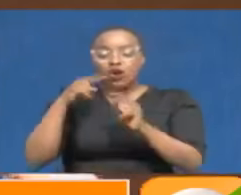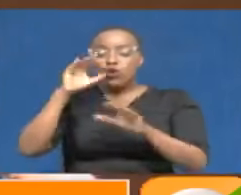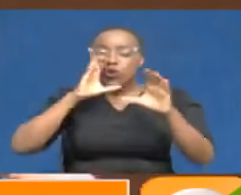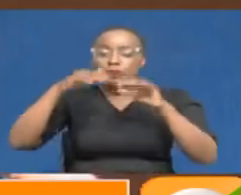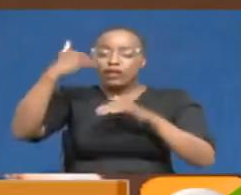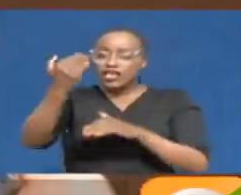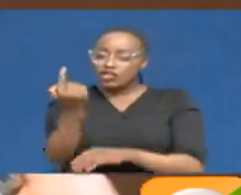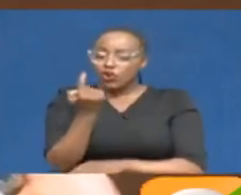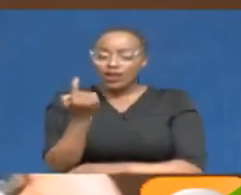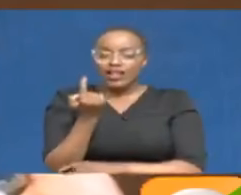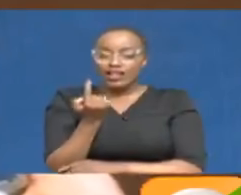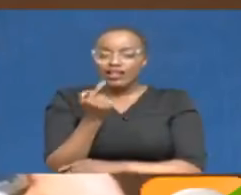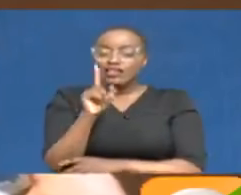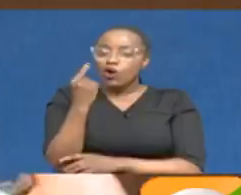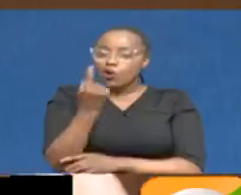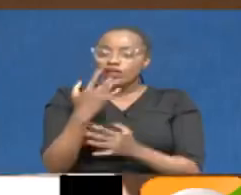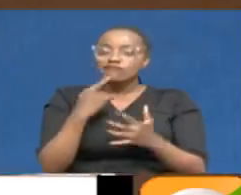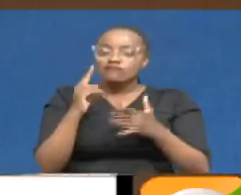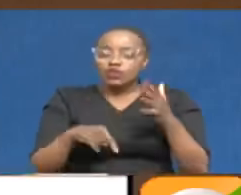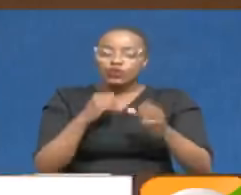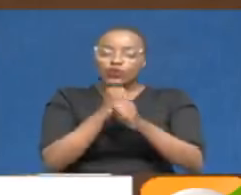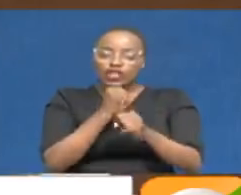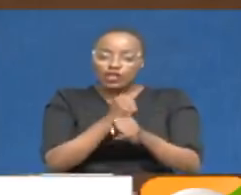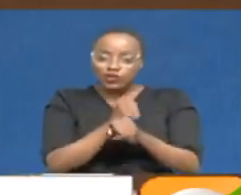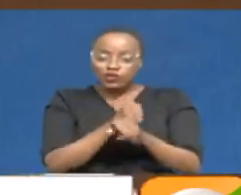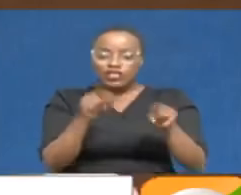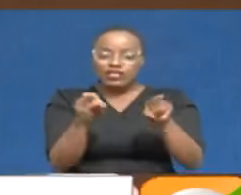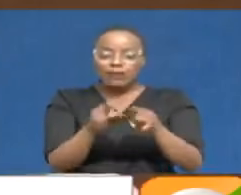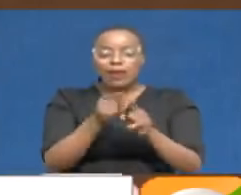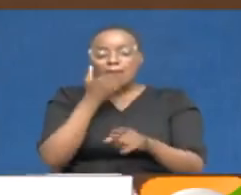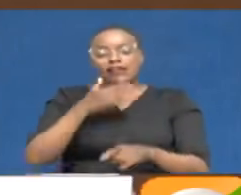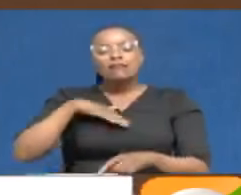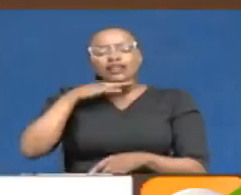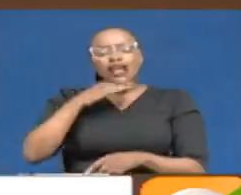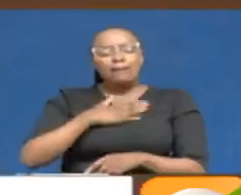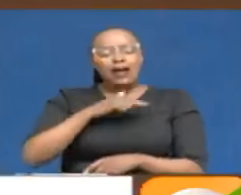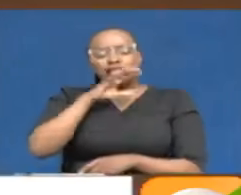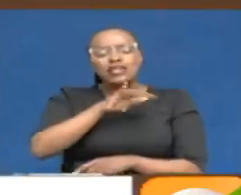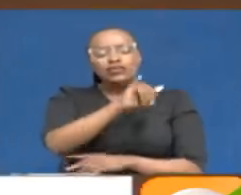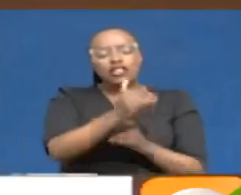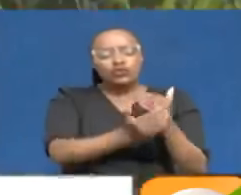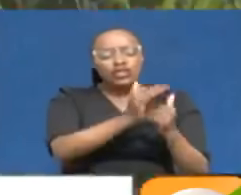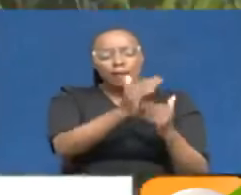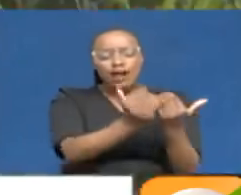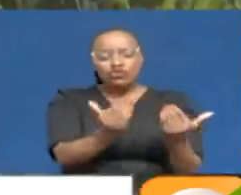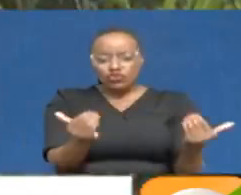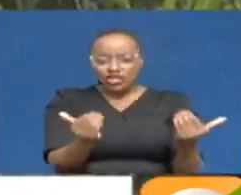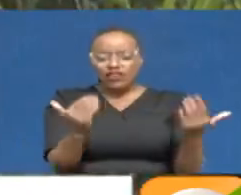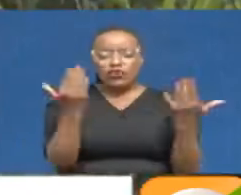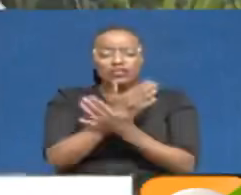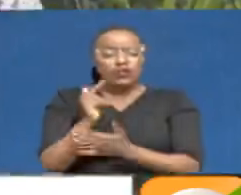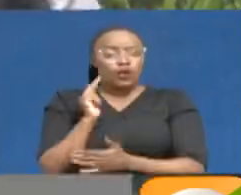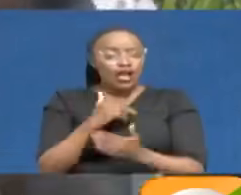tunaogeaga. Ila kitu tunaogea tunafanya. Fadhali ningekufa hiyo mtoto yangu awasio alee watoto yake.